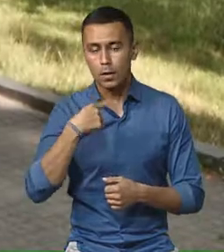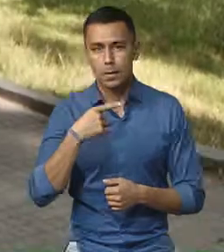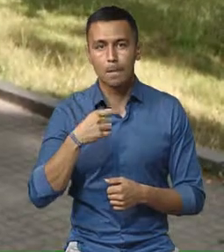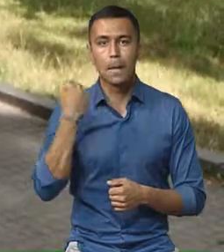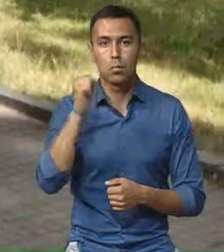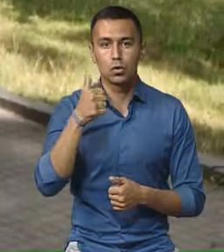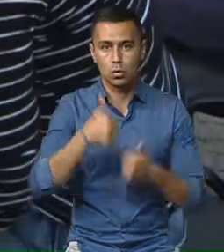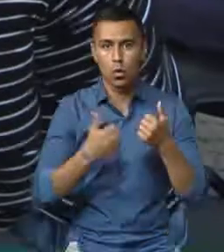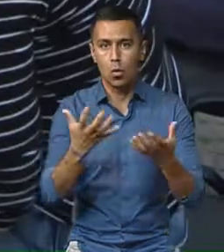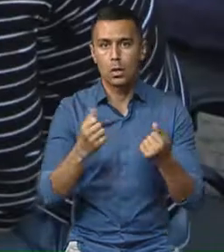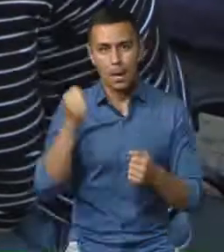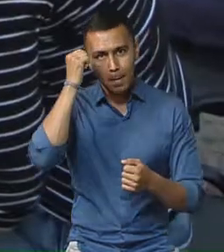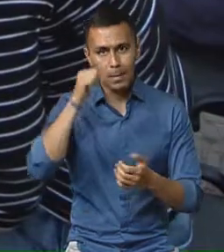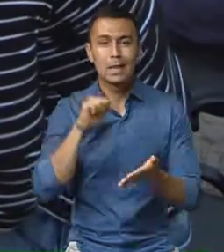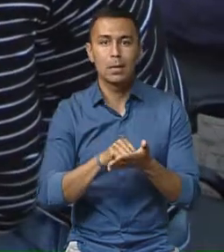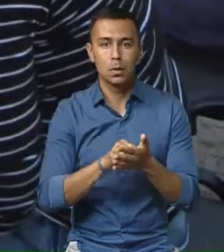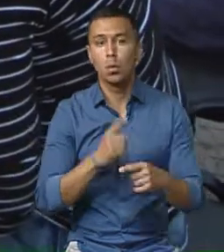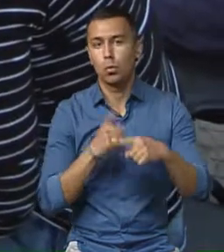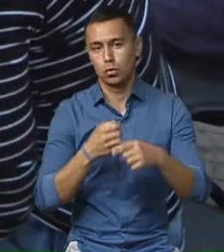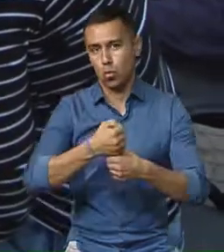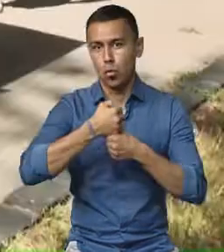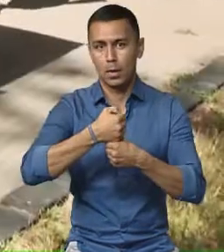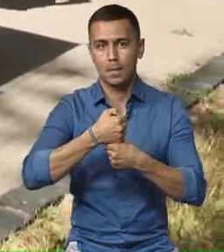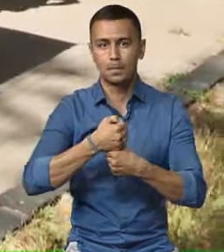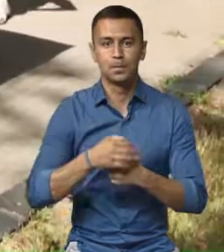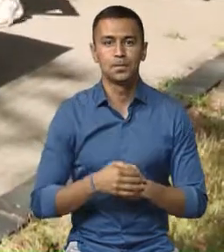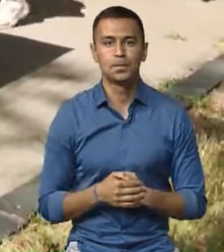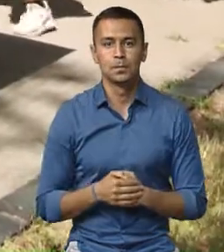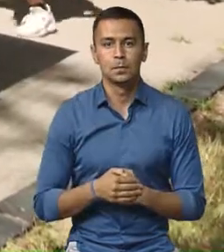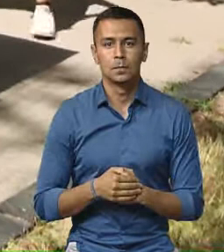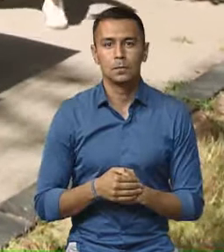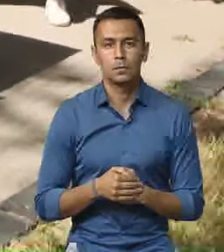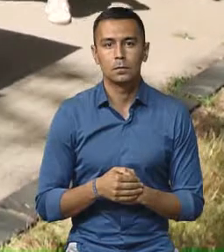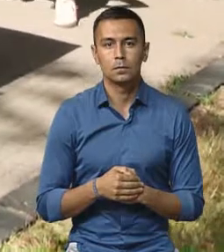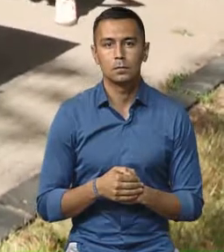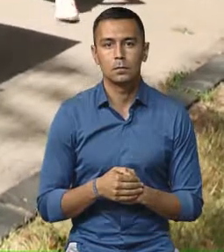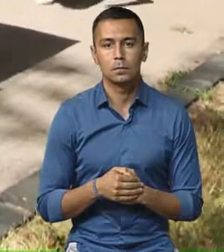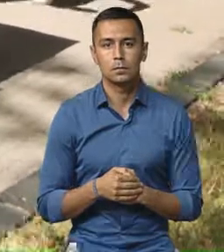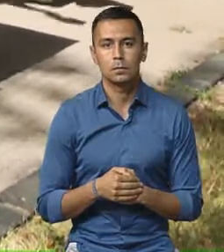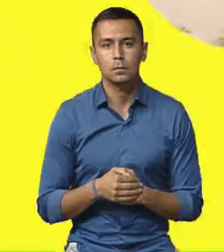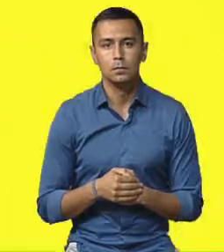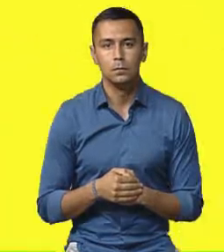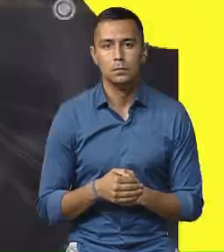переможці турніру отримали пам'ятні дипломи та кубки. Михайло Жила, Юрій Чорний. Новини на Суспільному. Хмельницький.